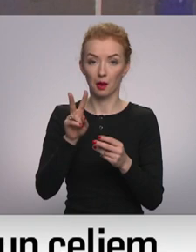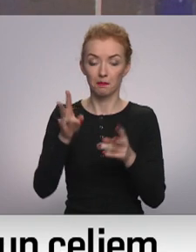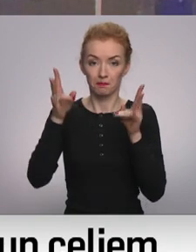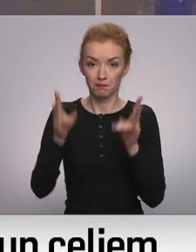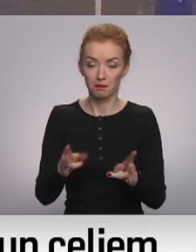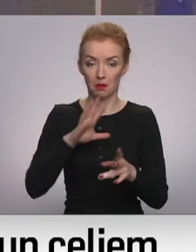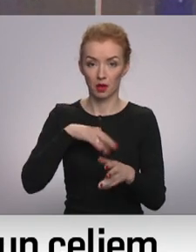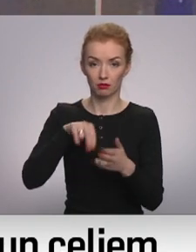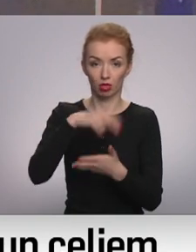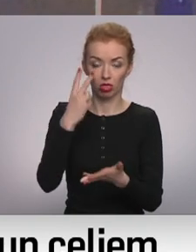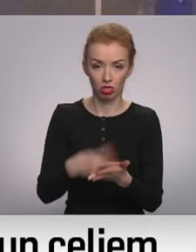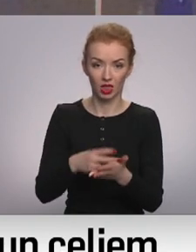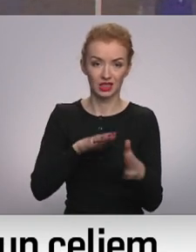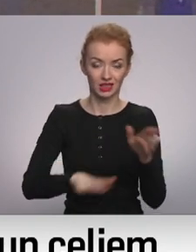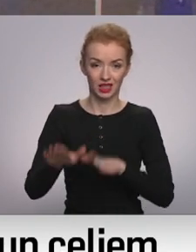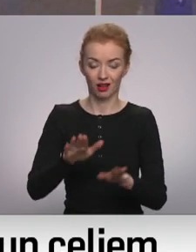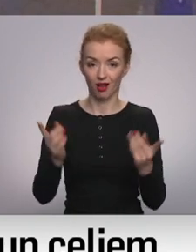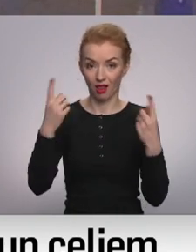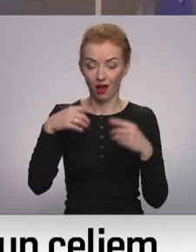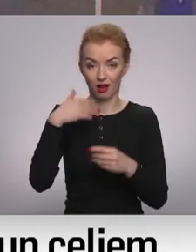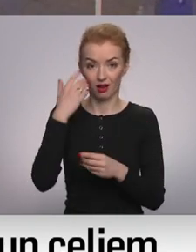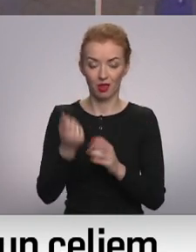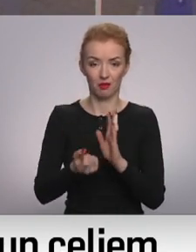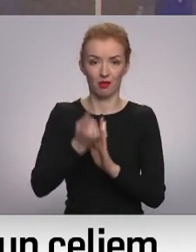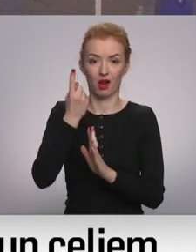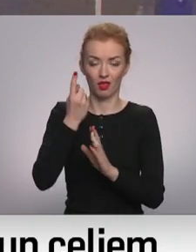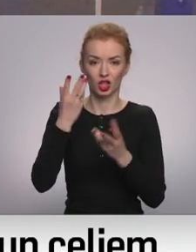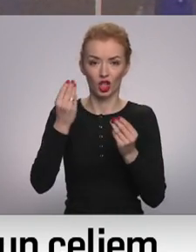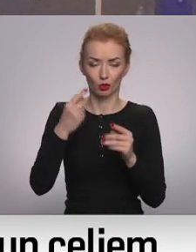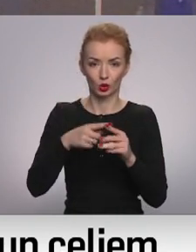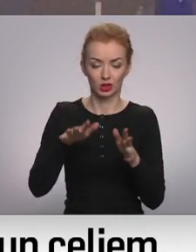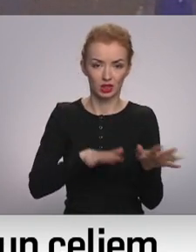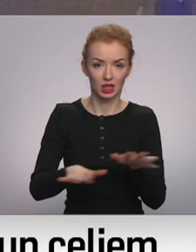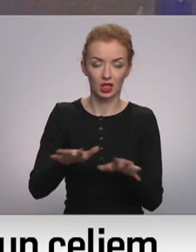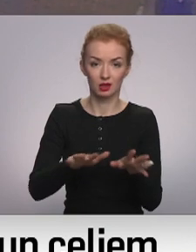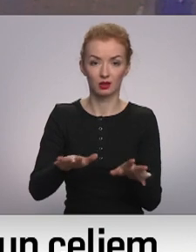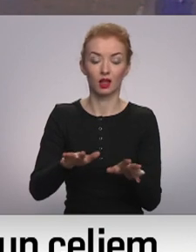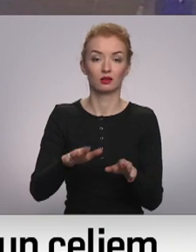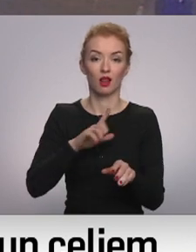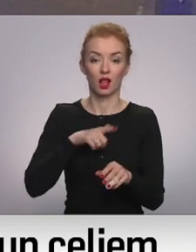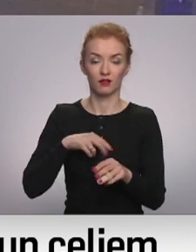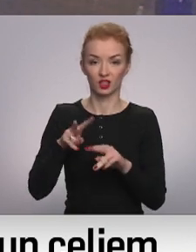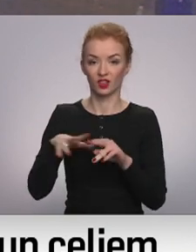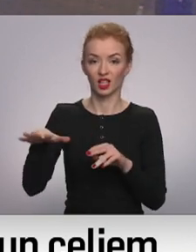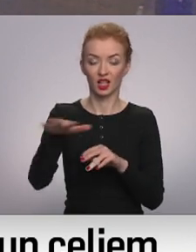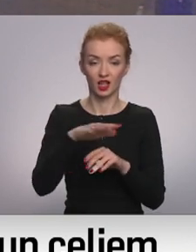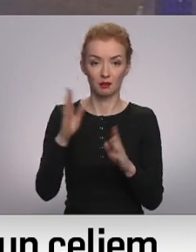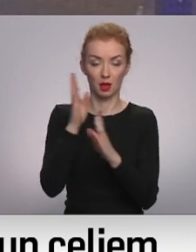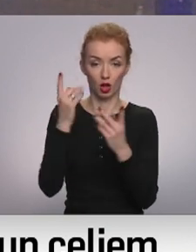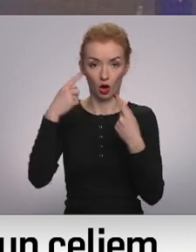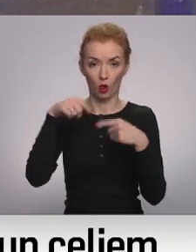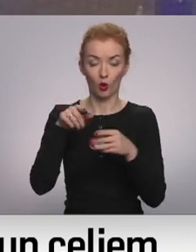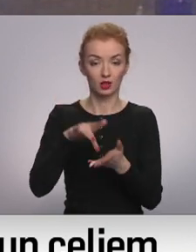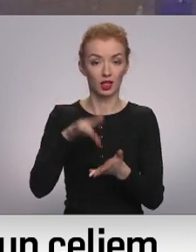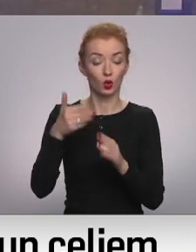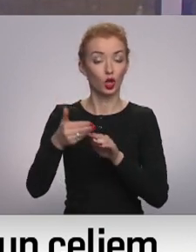traumas pēc kritieniem slidenajā laikā, kad veidojās atkala. Aizvadītās nedēļas nogalē Latvijas vides, ģeoloģijas un meteoroloģijas centrs